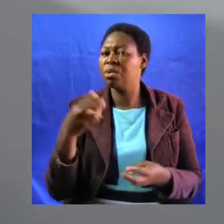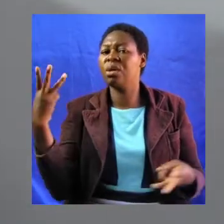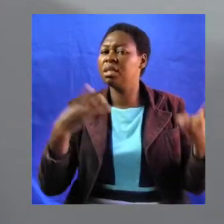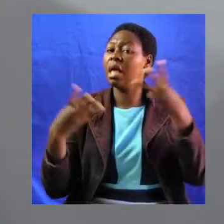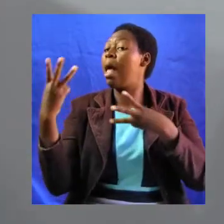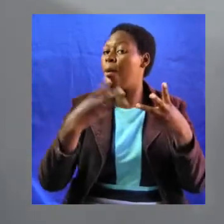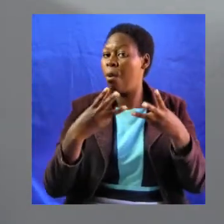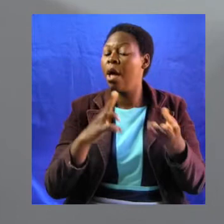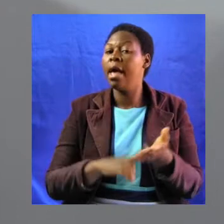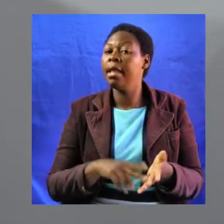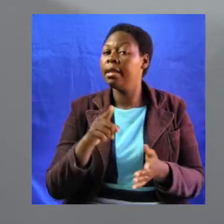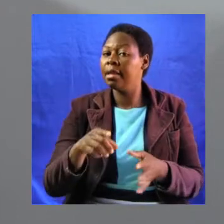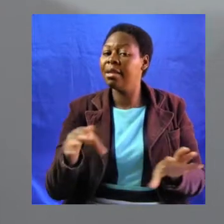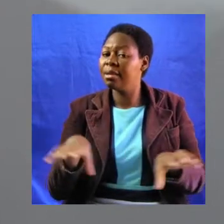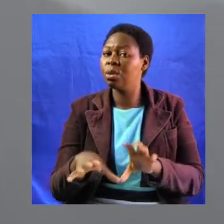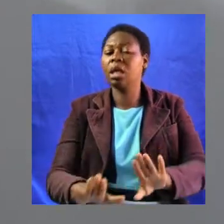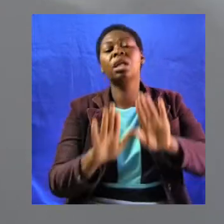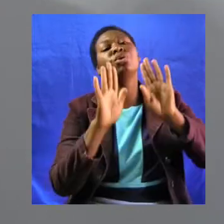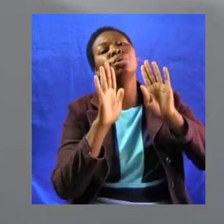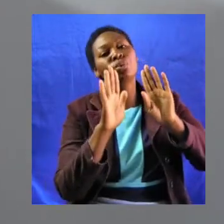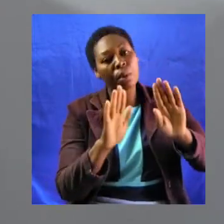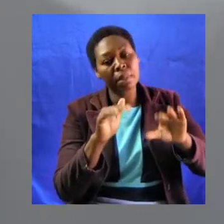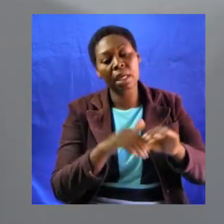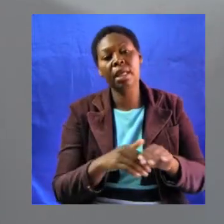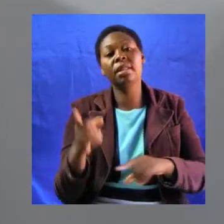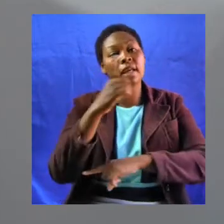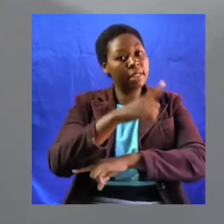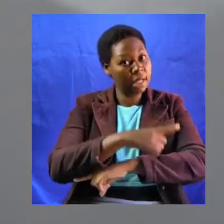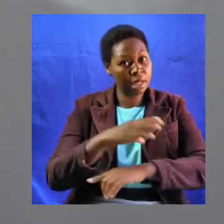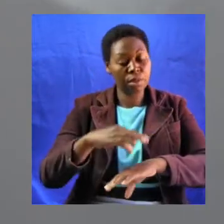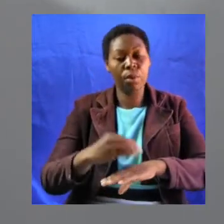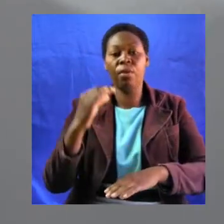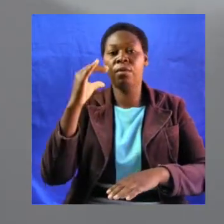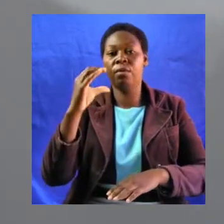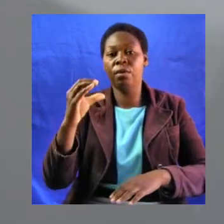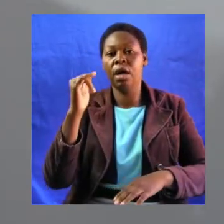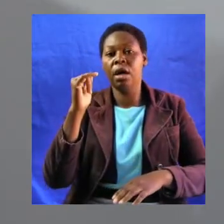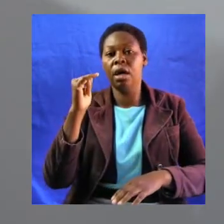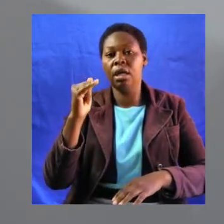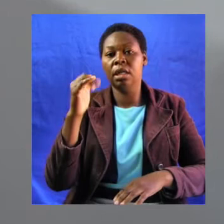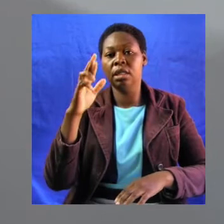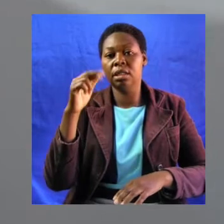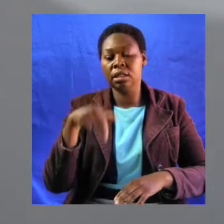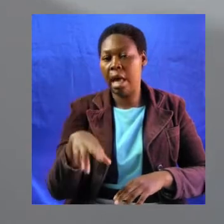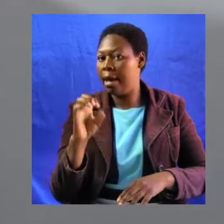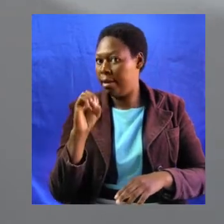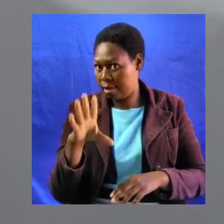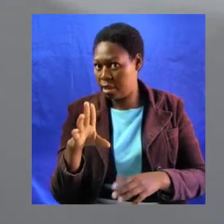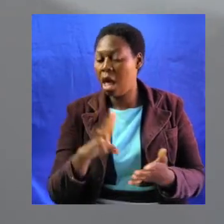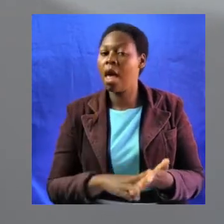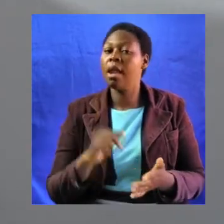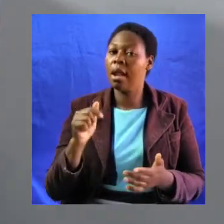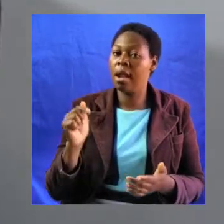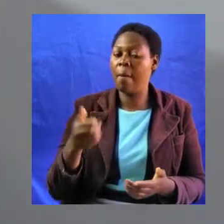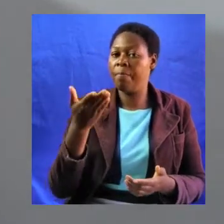ratozoti basa iri rakamira. Mazoesa aKoreshi akatonga aya hanzi harina kuzoenderera mberi. Kusikira kwatozoya mumwe